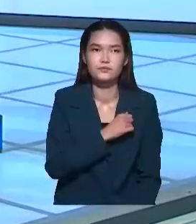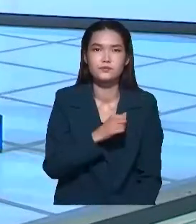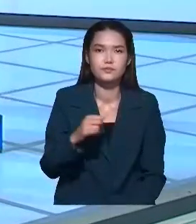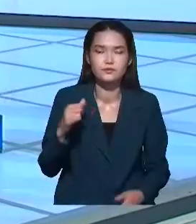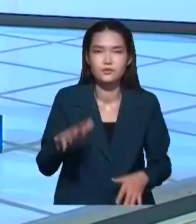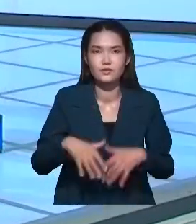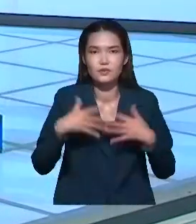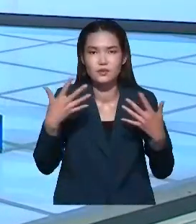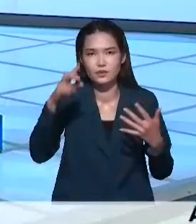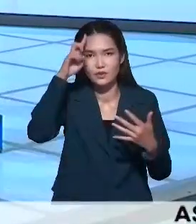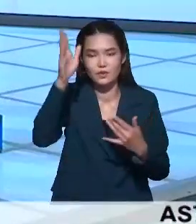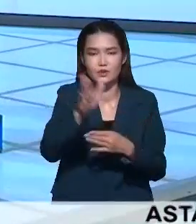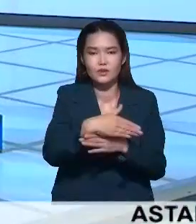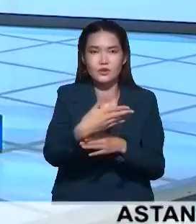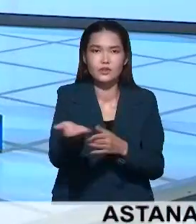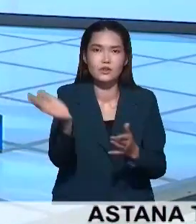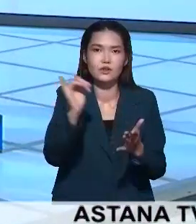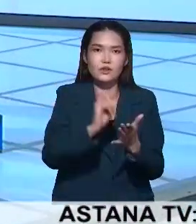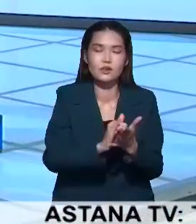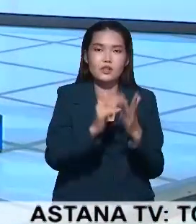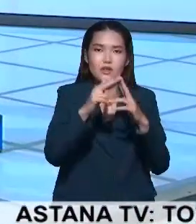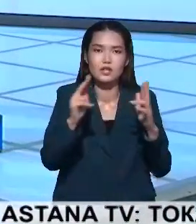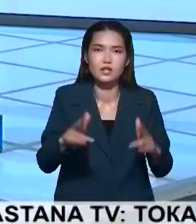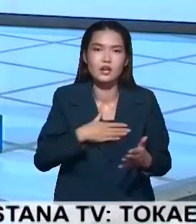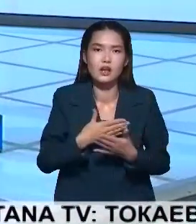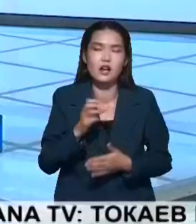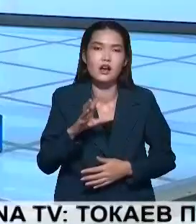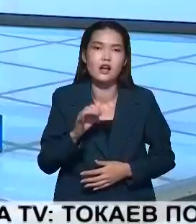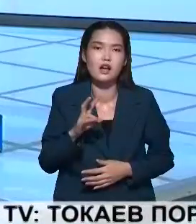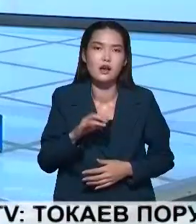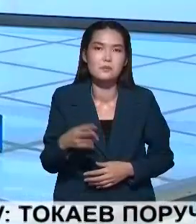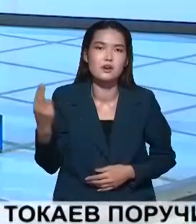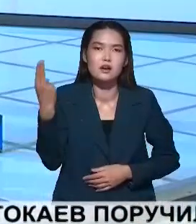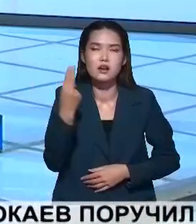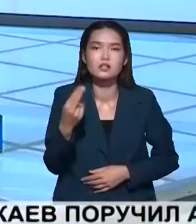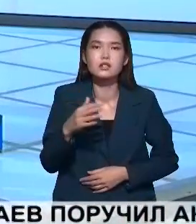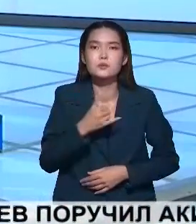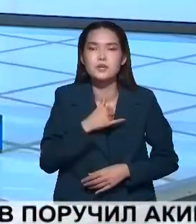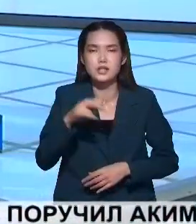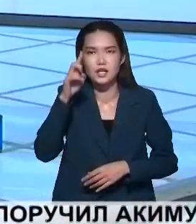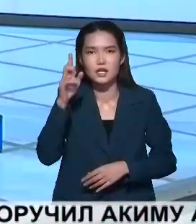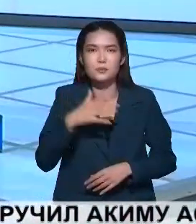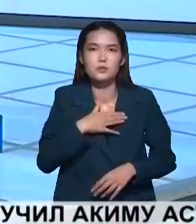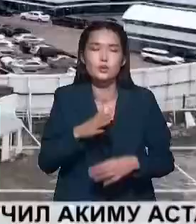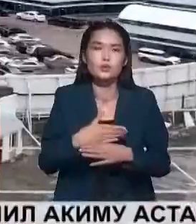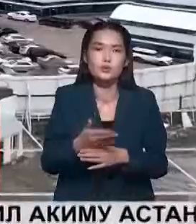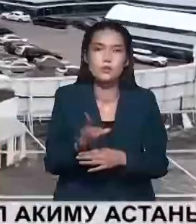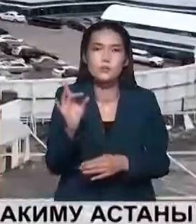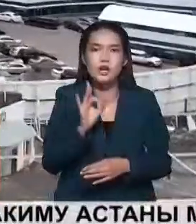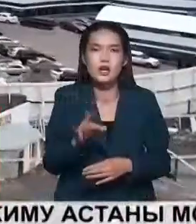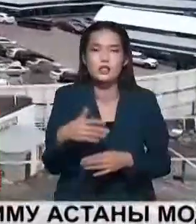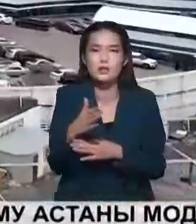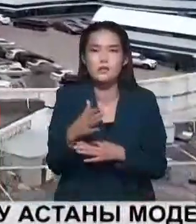Самый большой государственный флаг установили на фасаде здания активисты партии «Манат». В столице проходит акция «Менингилем Менингтум». Размер